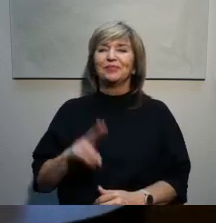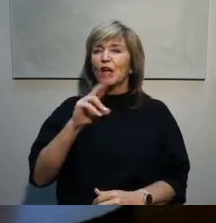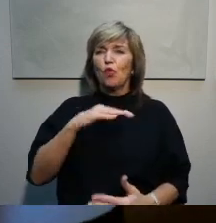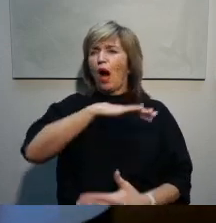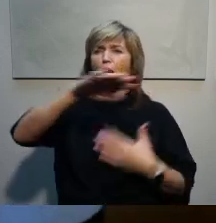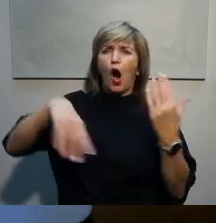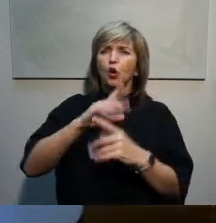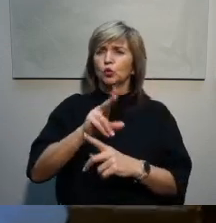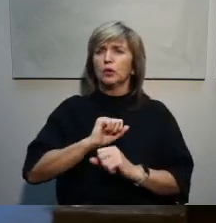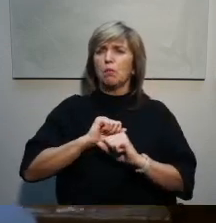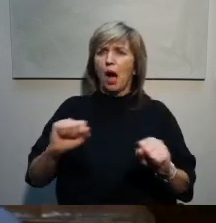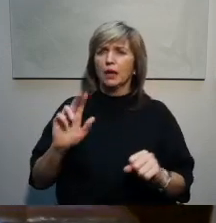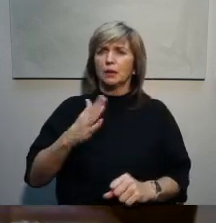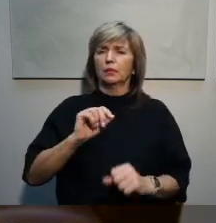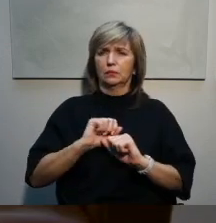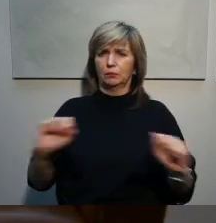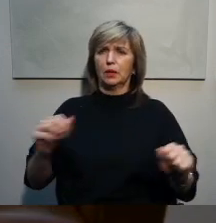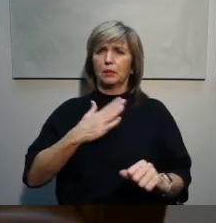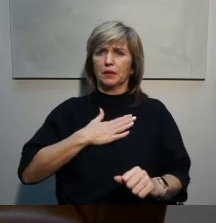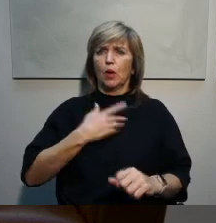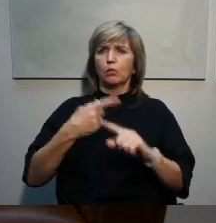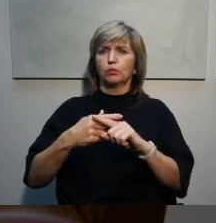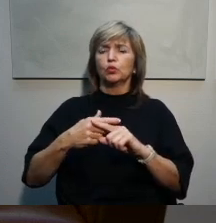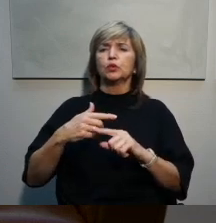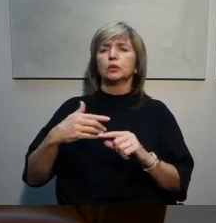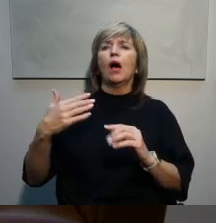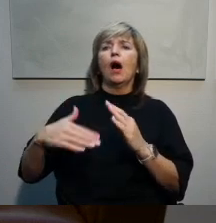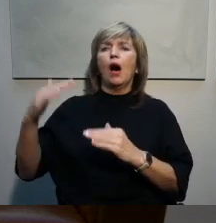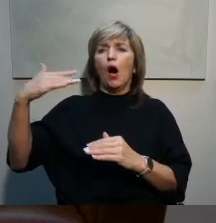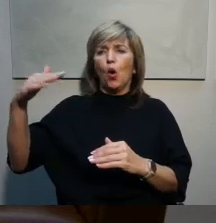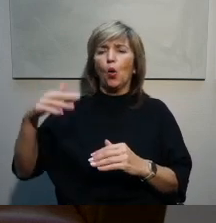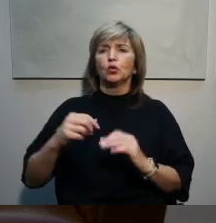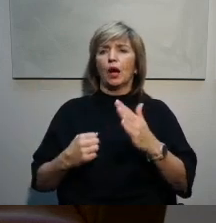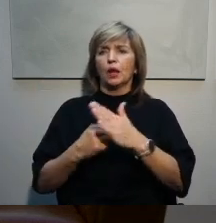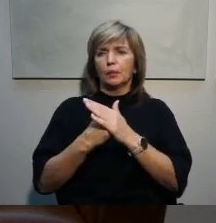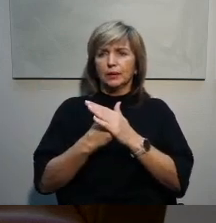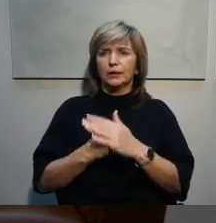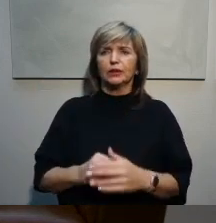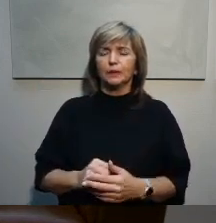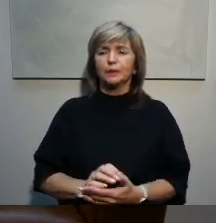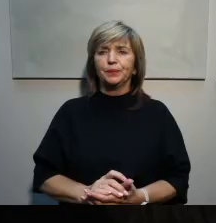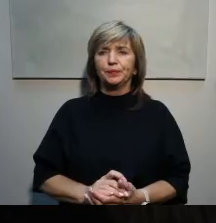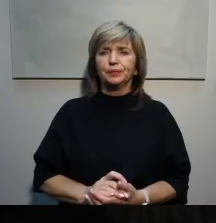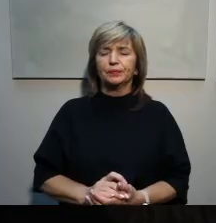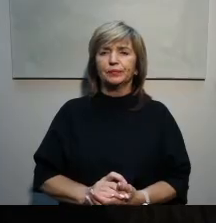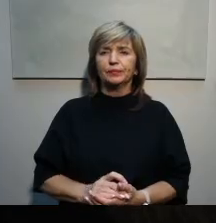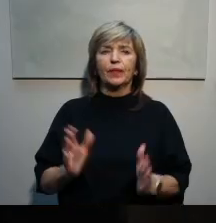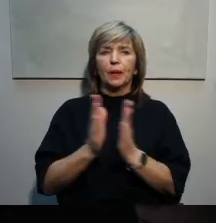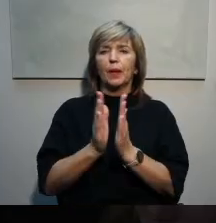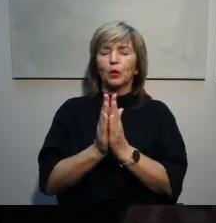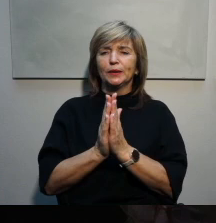hausa uz pārliecību par sevi, pusauģu atbalstīšanu, uzvedības izaicinājumu pārvarēšanā. Kristus karu, lūdzu,